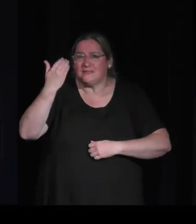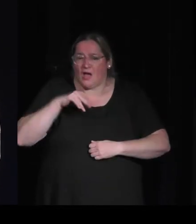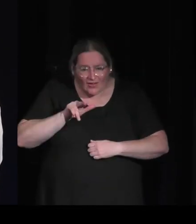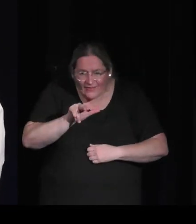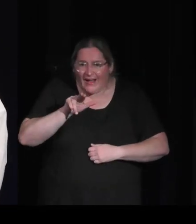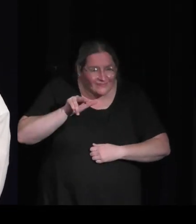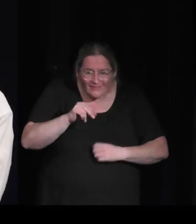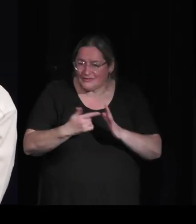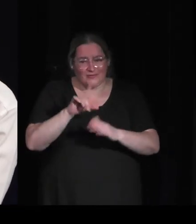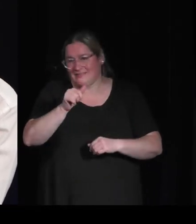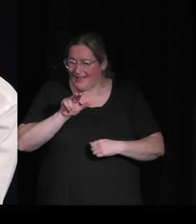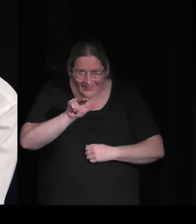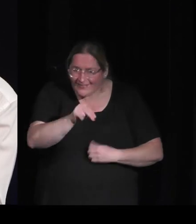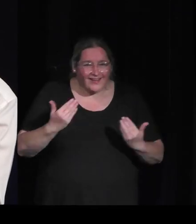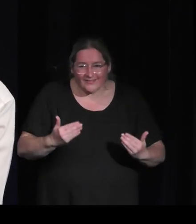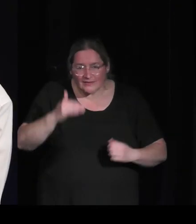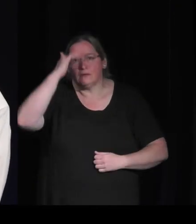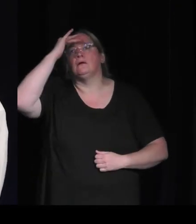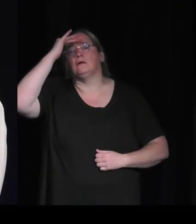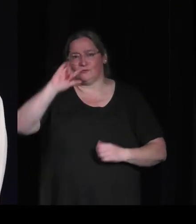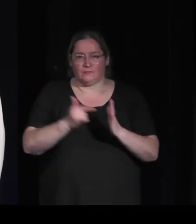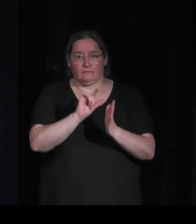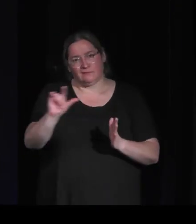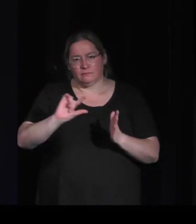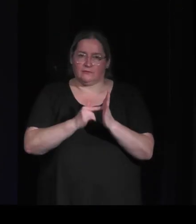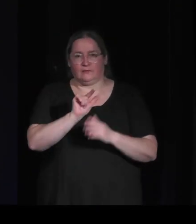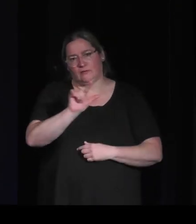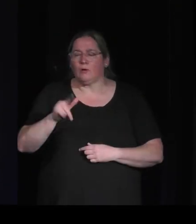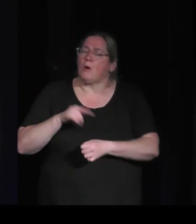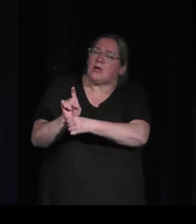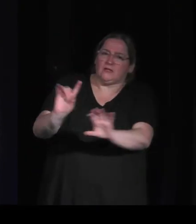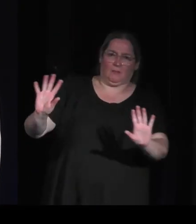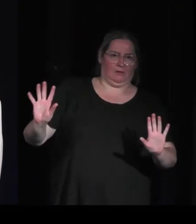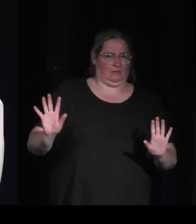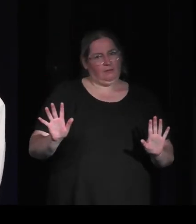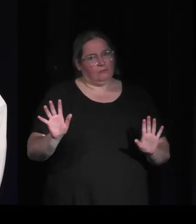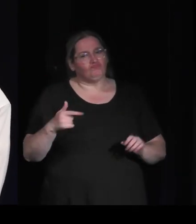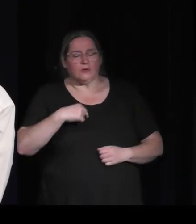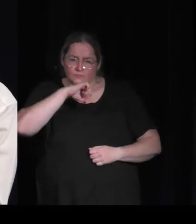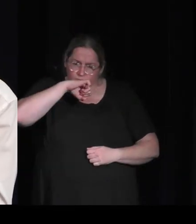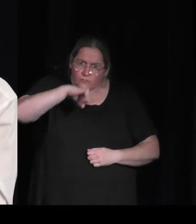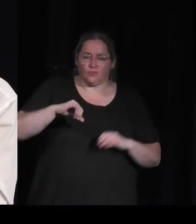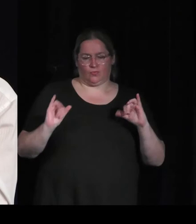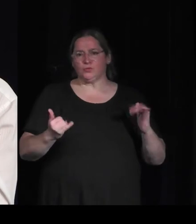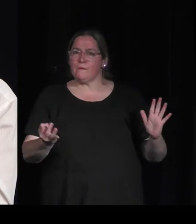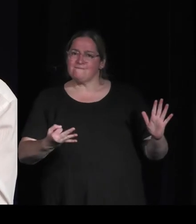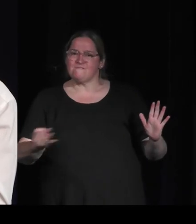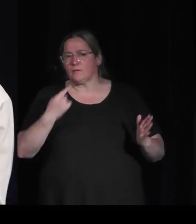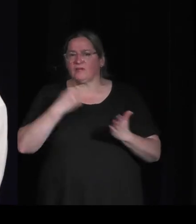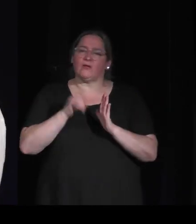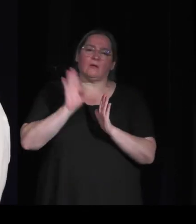prévu pour 2021 et là on parle 2022-2023 c'est pas du tout une critique parce que j'aime bien quand les jeux sont bien finis mais